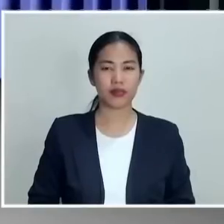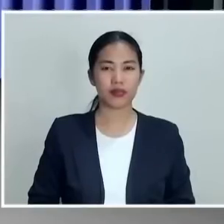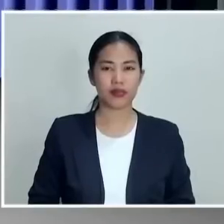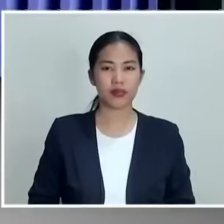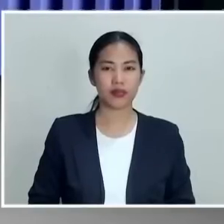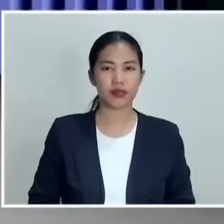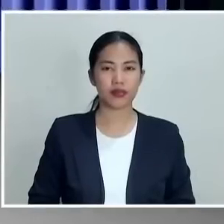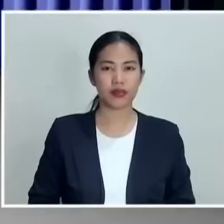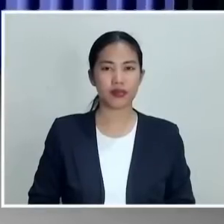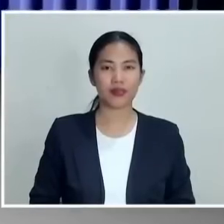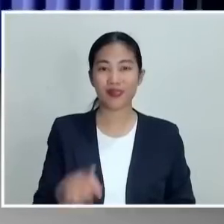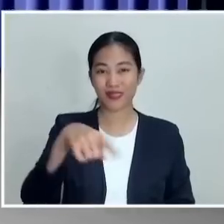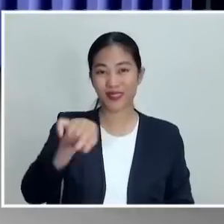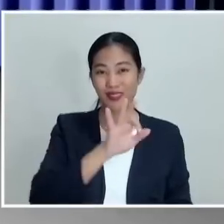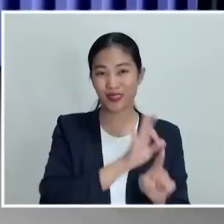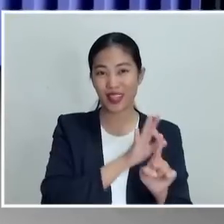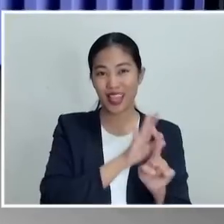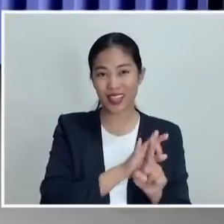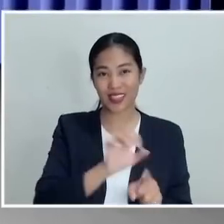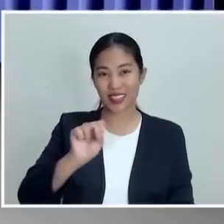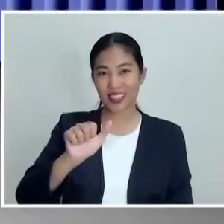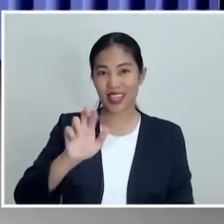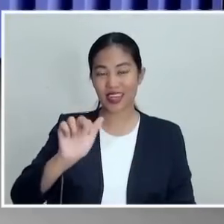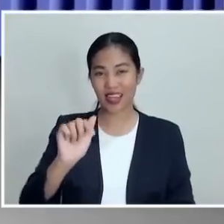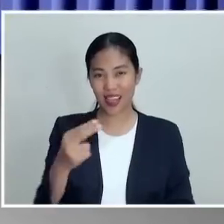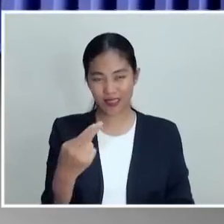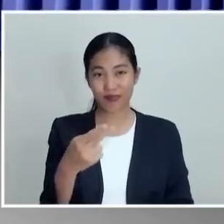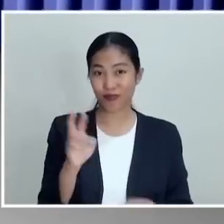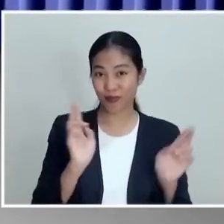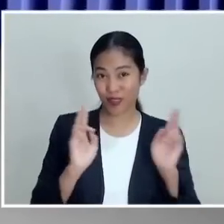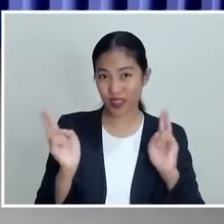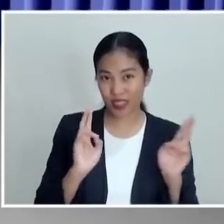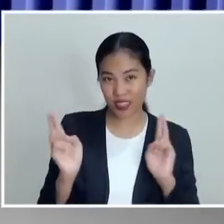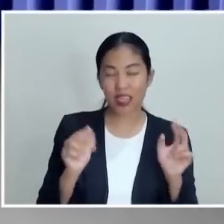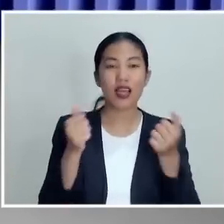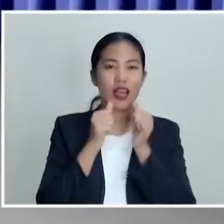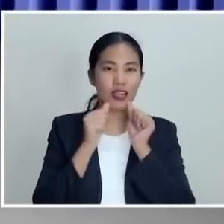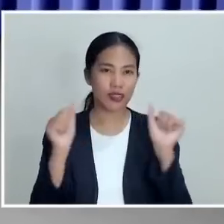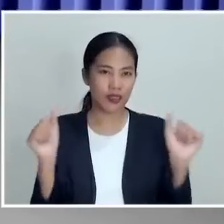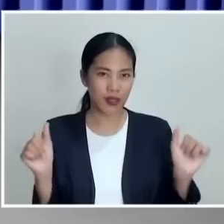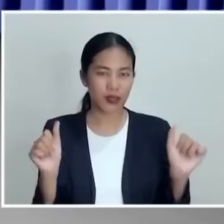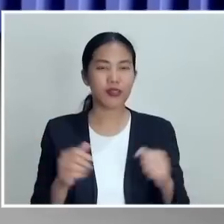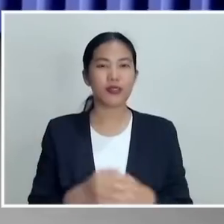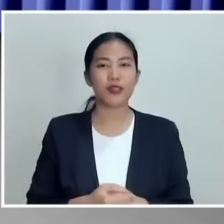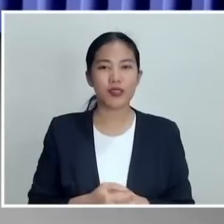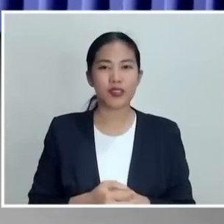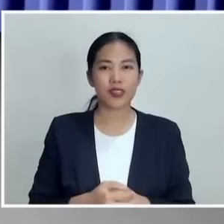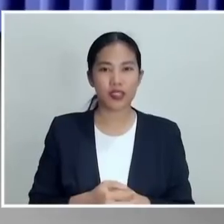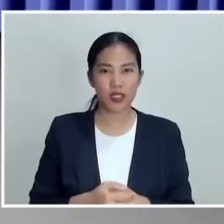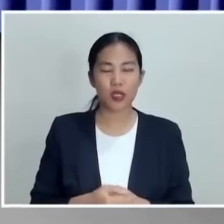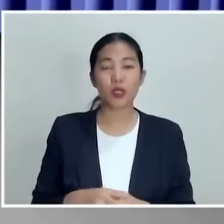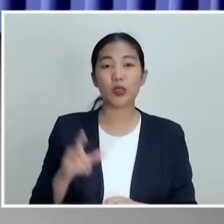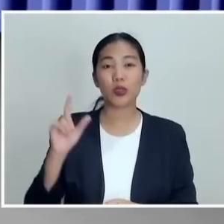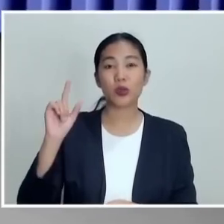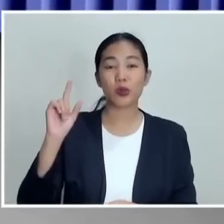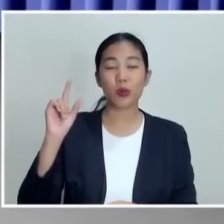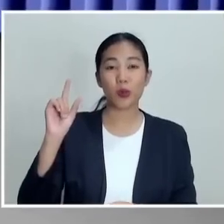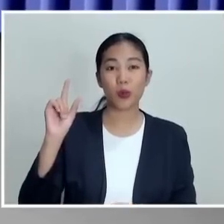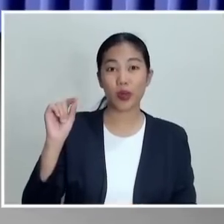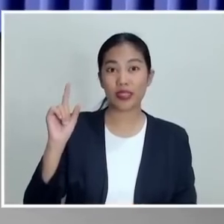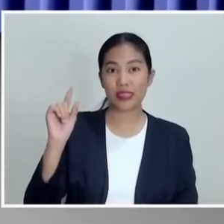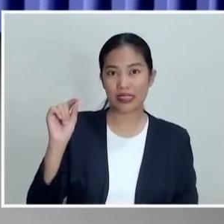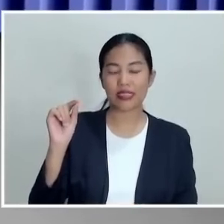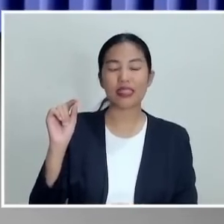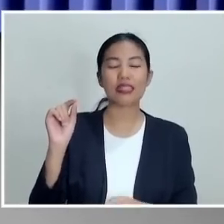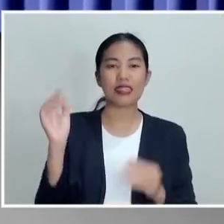Popsters, ready na ba kayo? Inanunsyo ni Sara Jeronimo ang kanyang much-awaited 20th anniversary concert na nakatakda sa